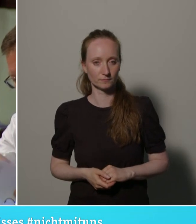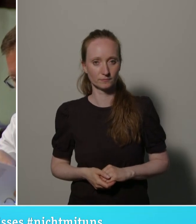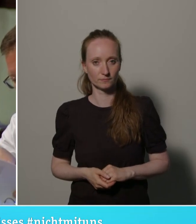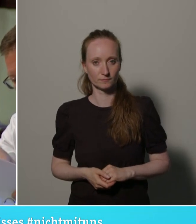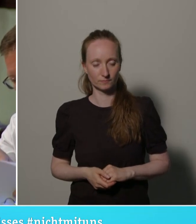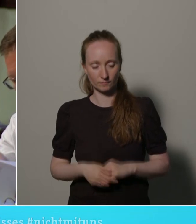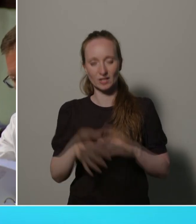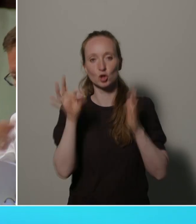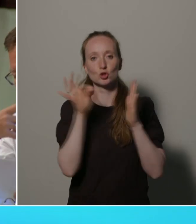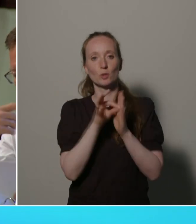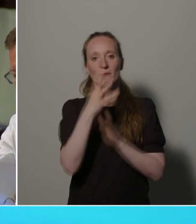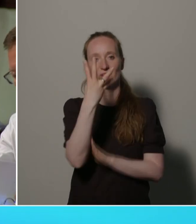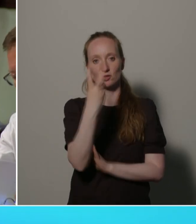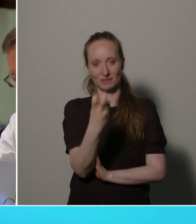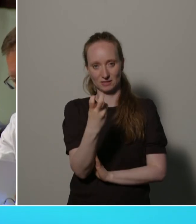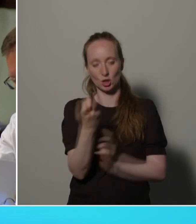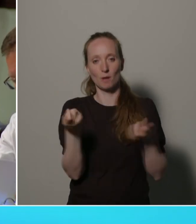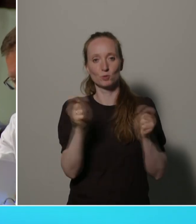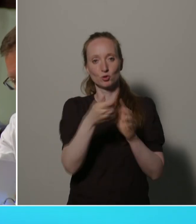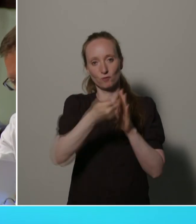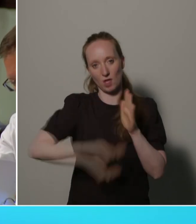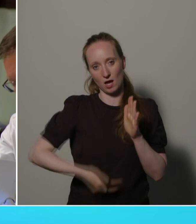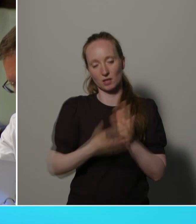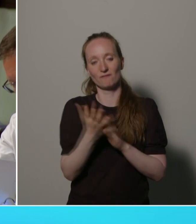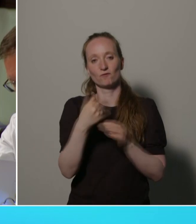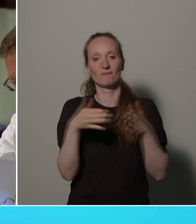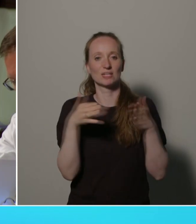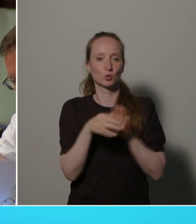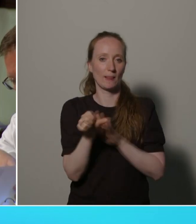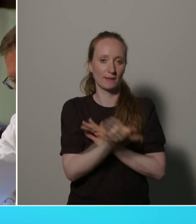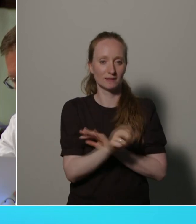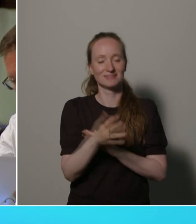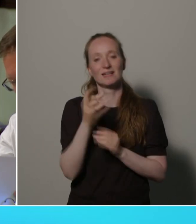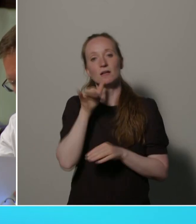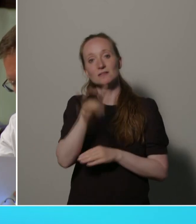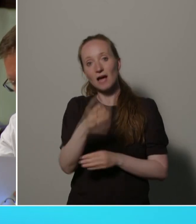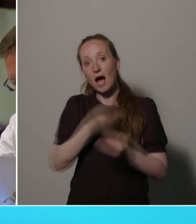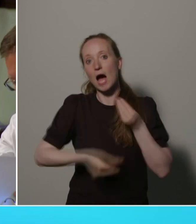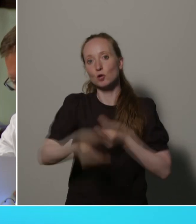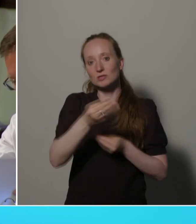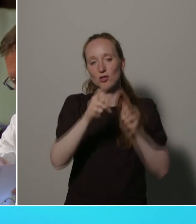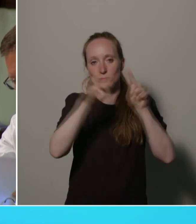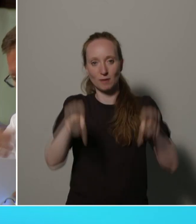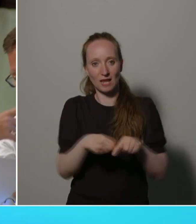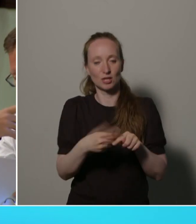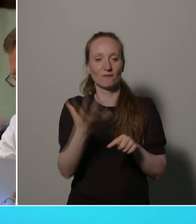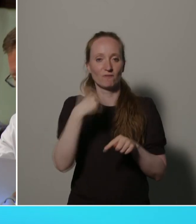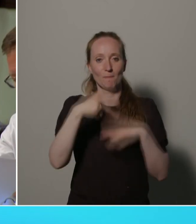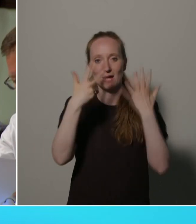Im Top 24, Beschlussvorlage Fraktion Die Linke, liegt Ihnen vor ein Austauschblatt des Einreichers vom